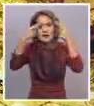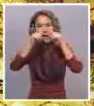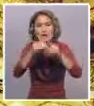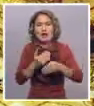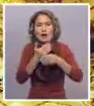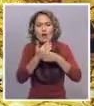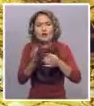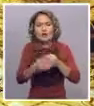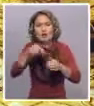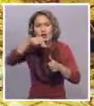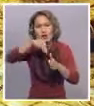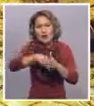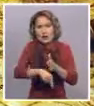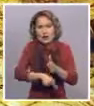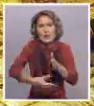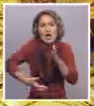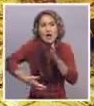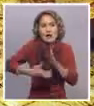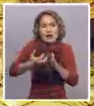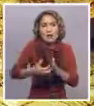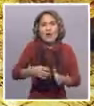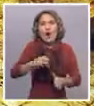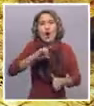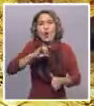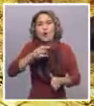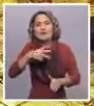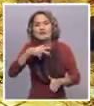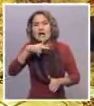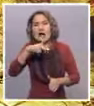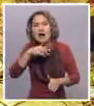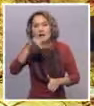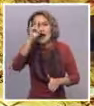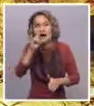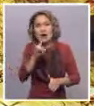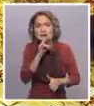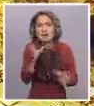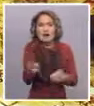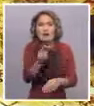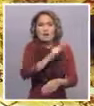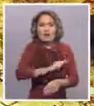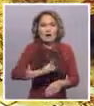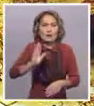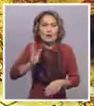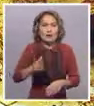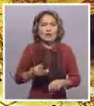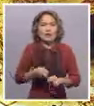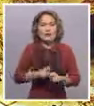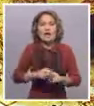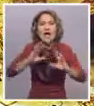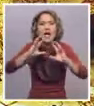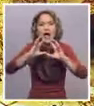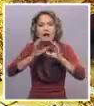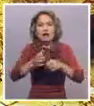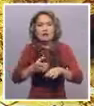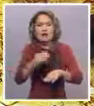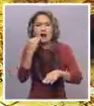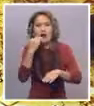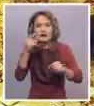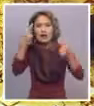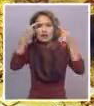мен оңтүстік кореялық ірі компания бірлесіп кіріскен. Ауқымды жобаны жүзеге асыру үшін әлемдік геология тәжірибесіндегі озық технологиялар қолданылып